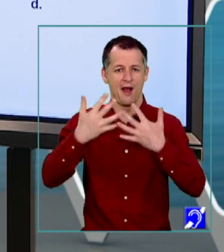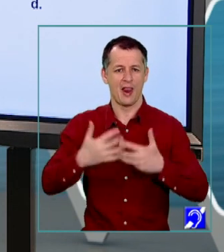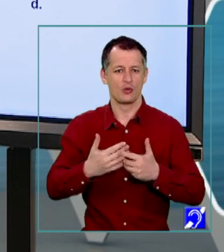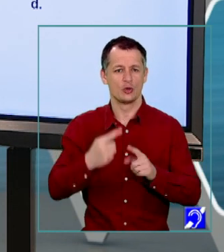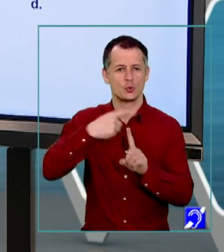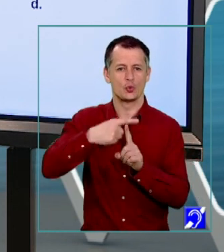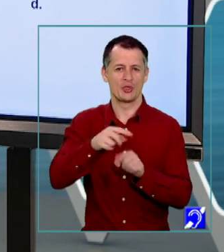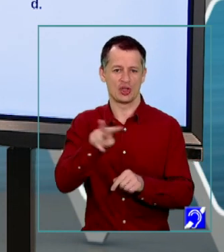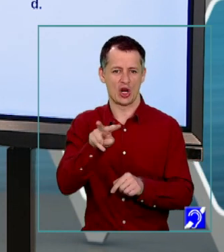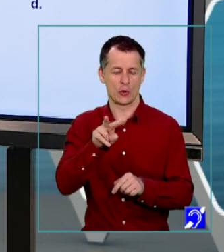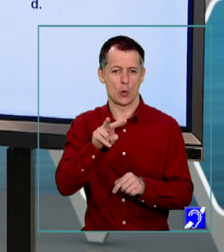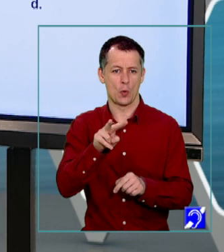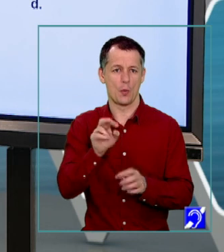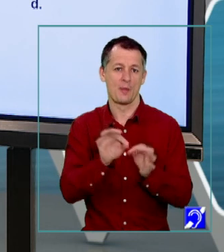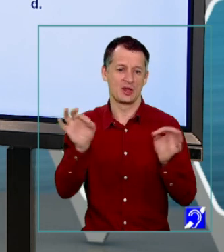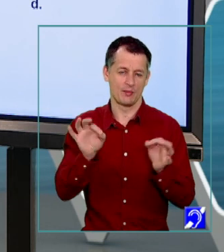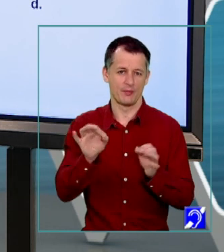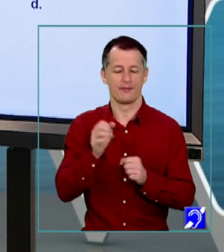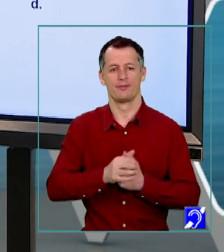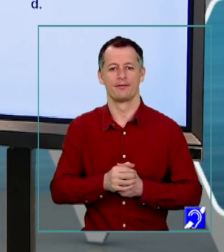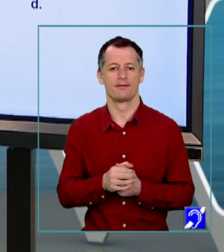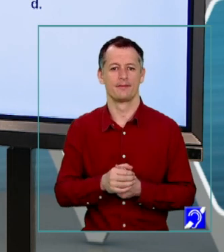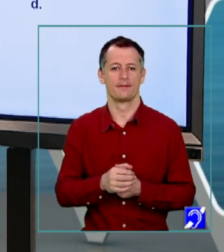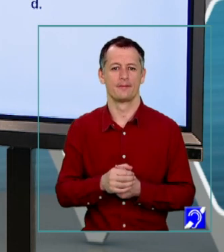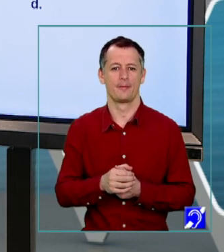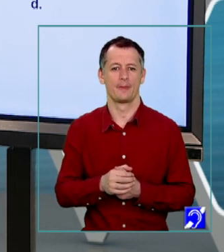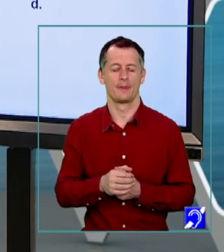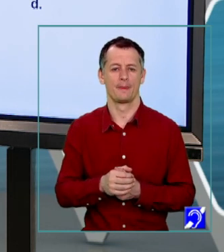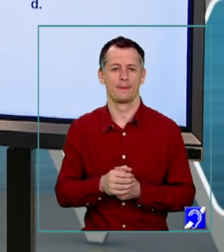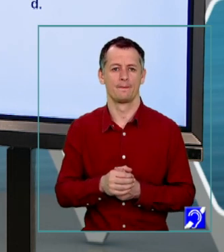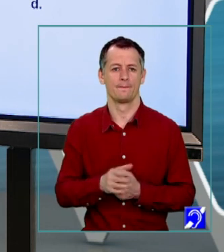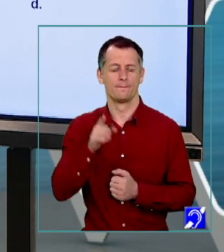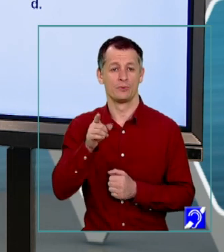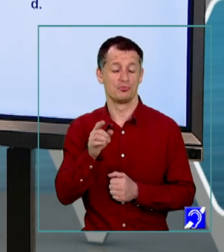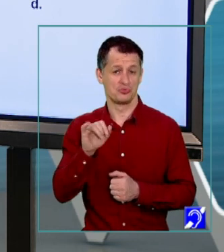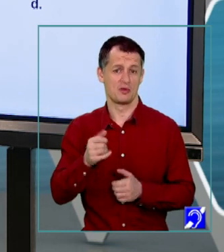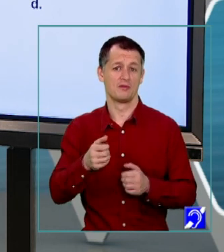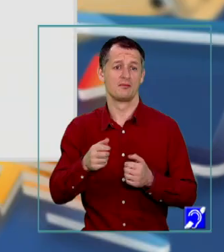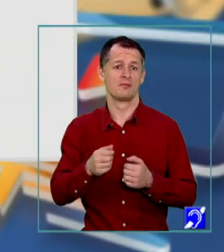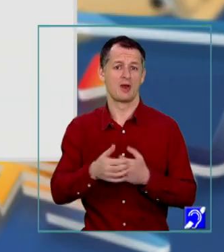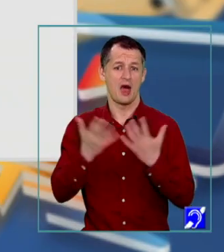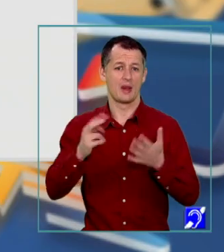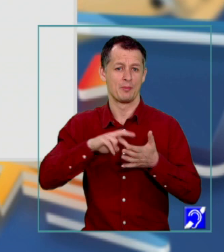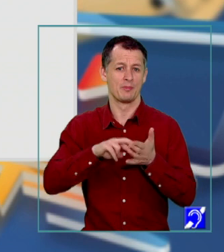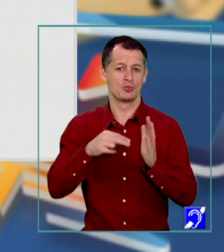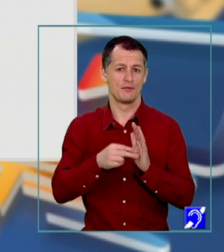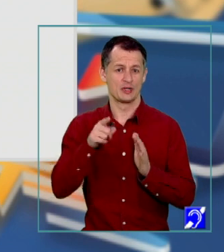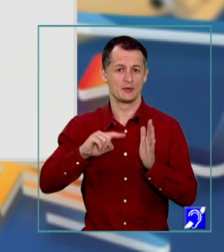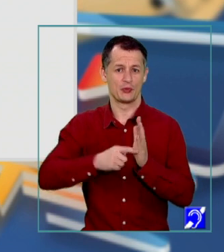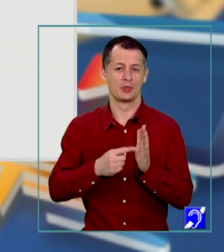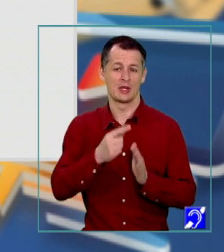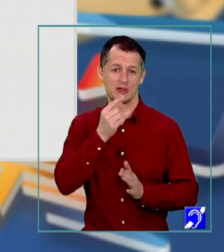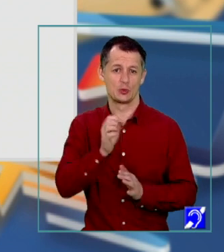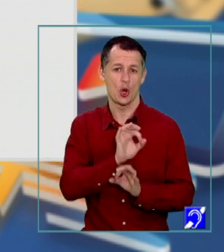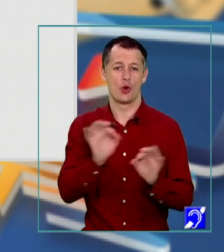celor două mărimi de proces. Fiind mărimi de proces, evident, am rezolvat și punctul acesta. Deci, răspunsul